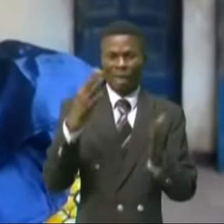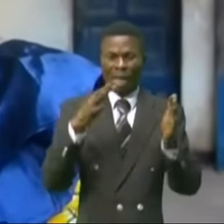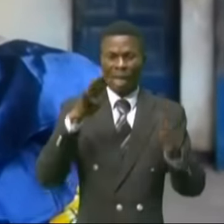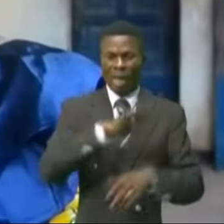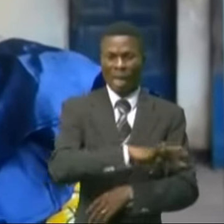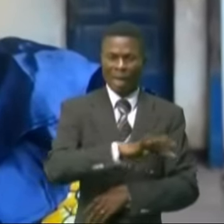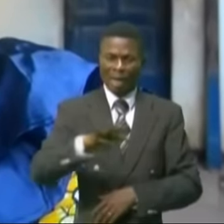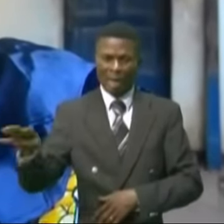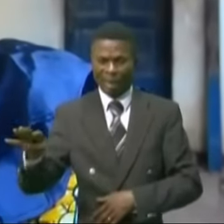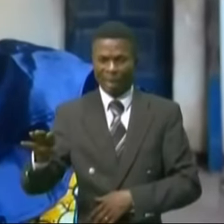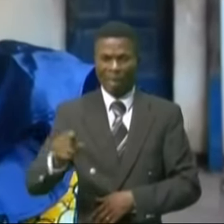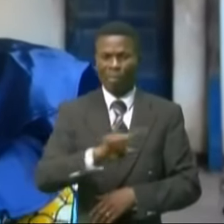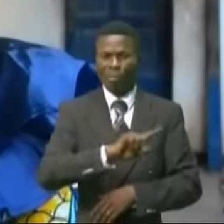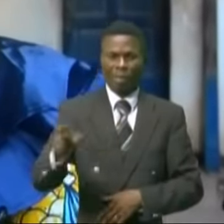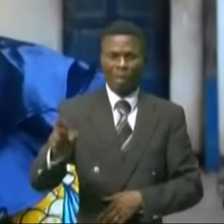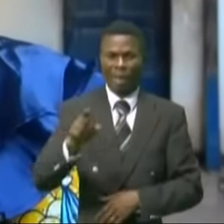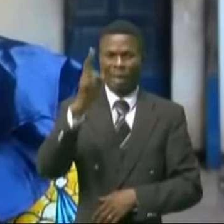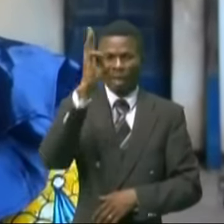4920 garçons et